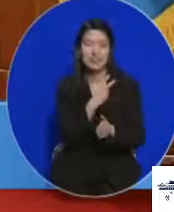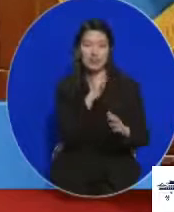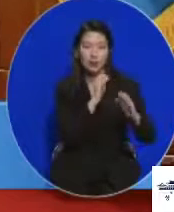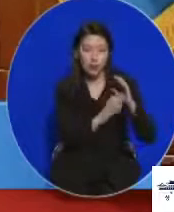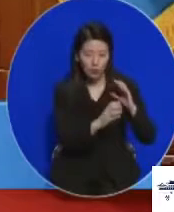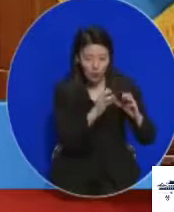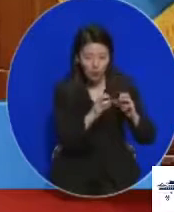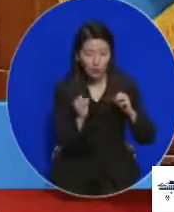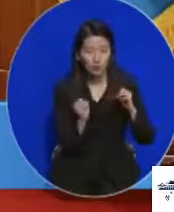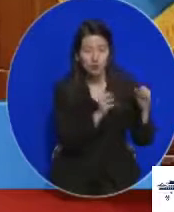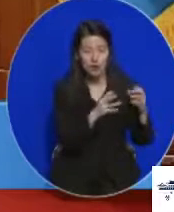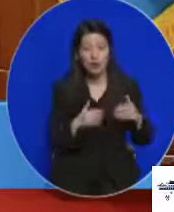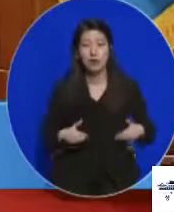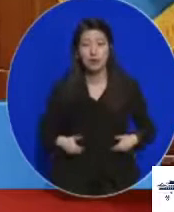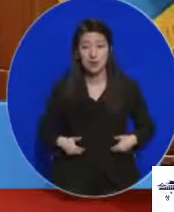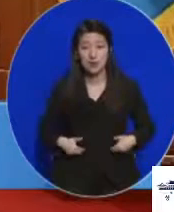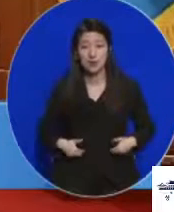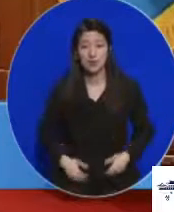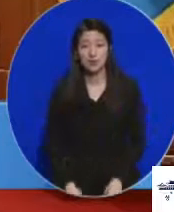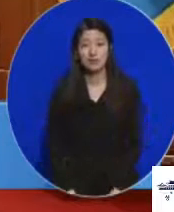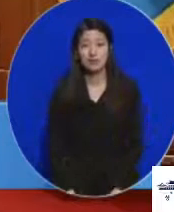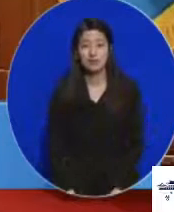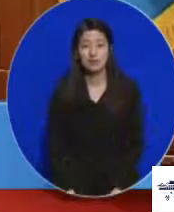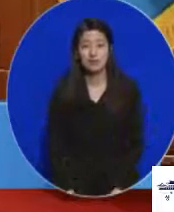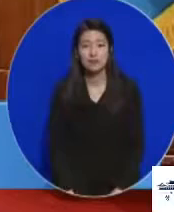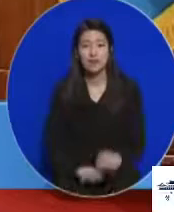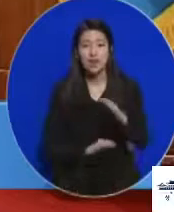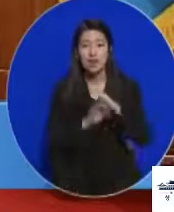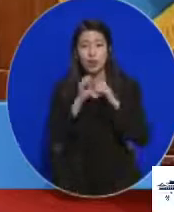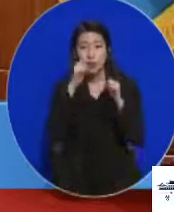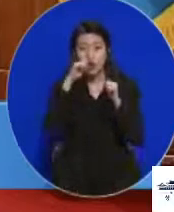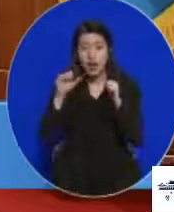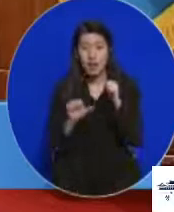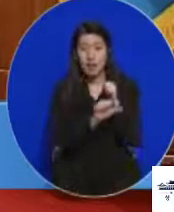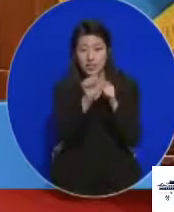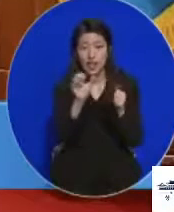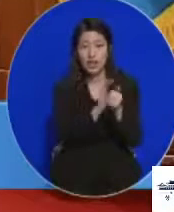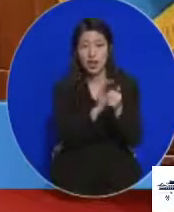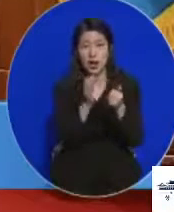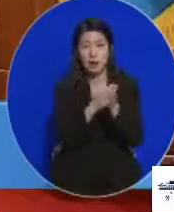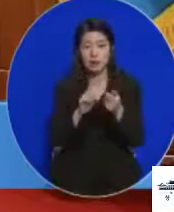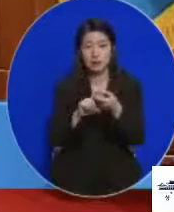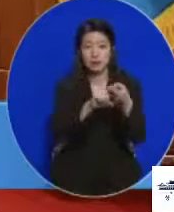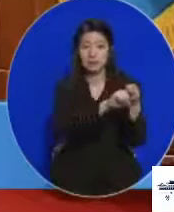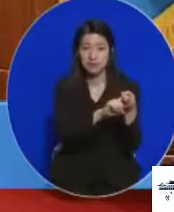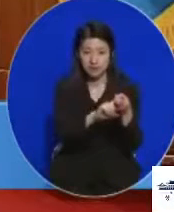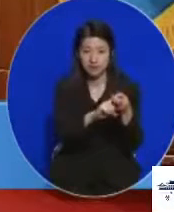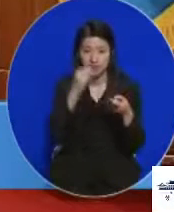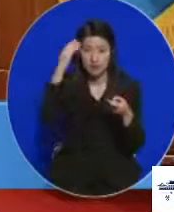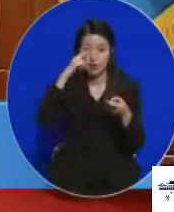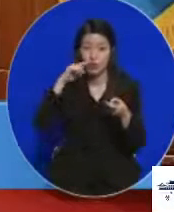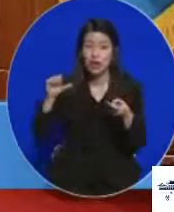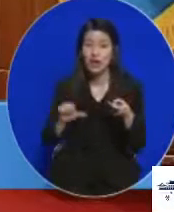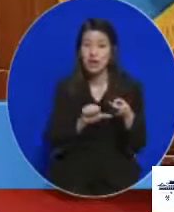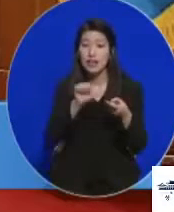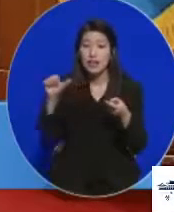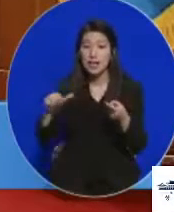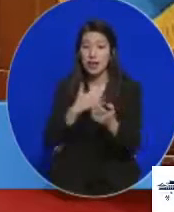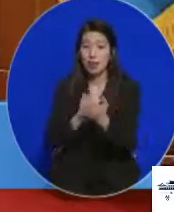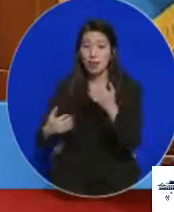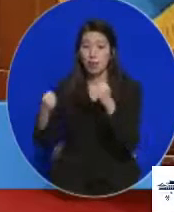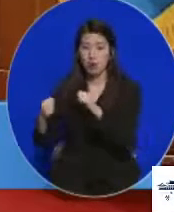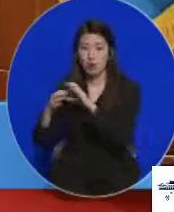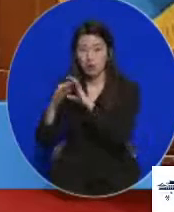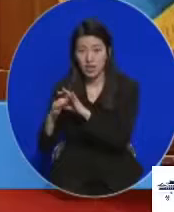동북아 방 6 뽀글 협력 체 한 아세안 포괄적 보고 노력 협력 을 비롯한 역내